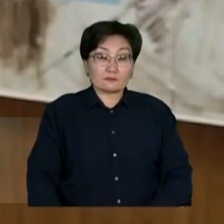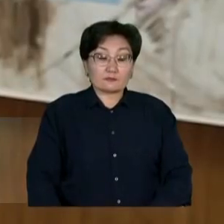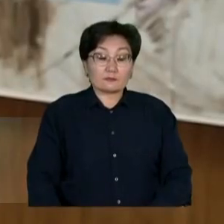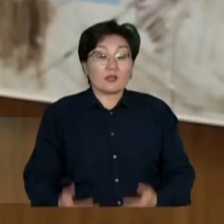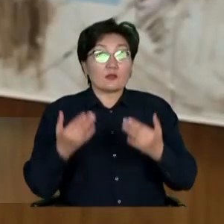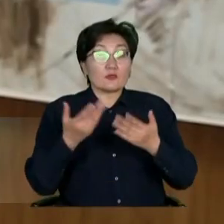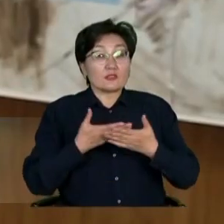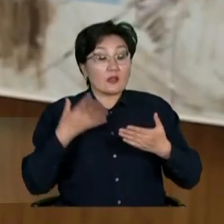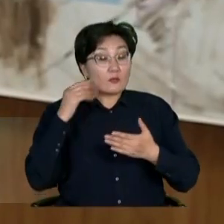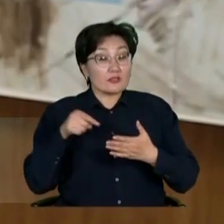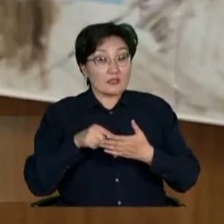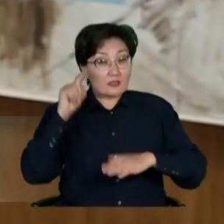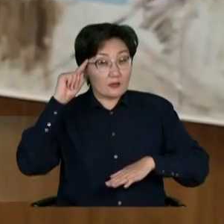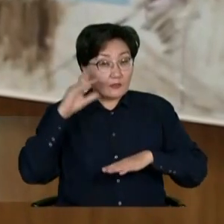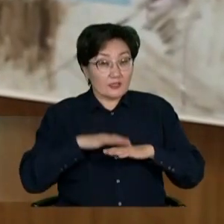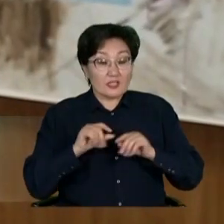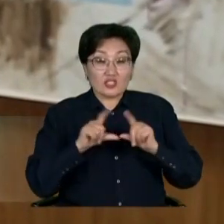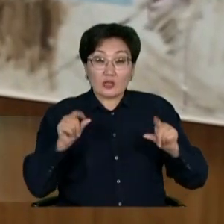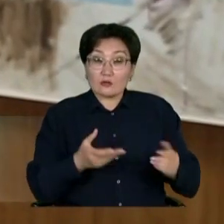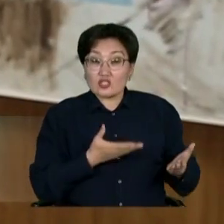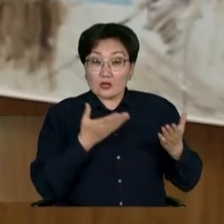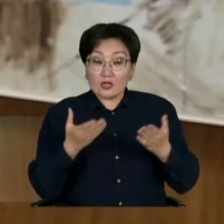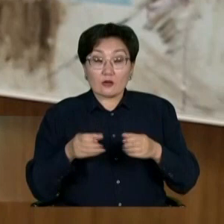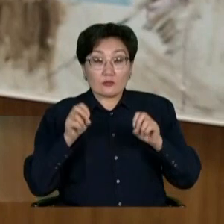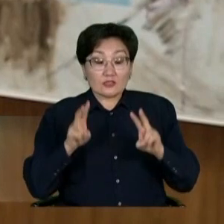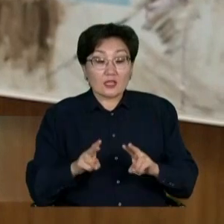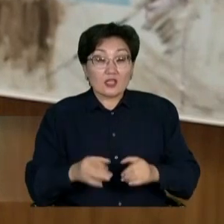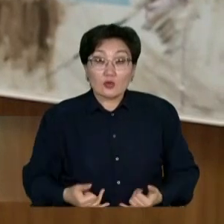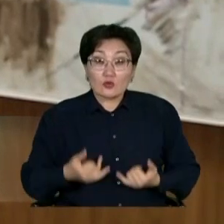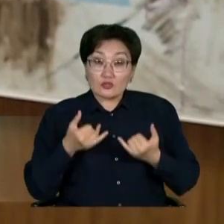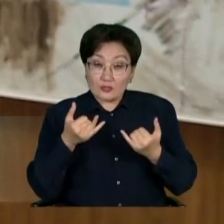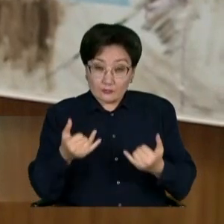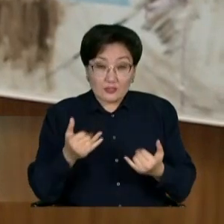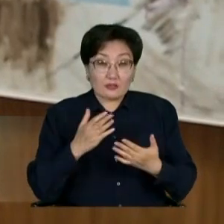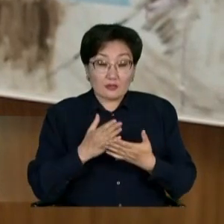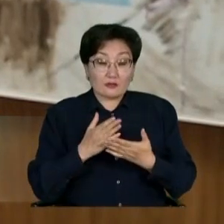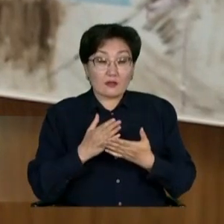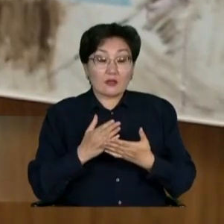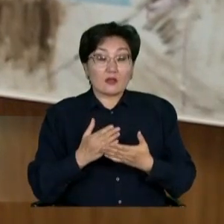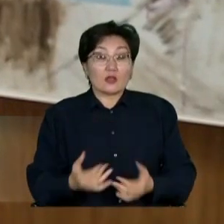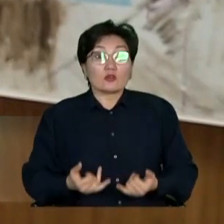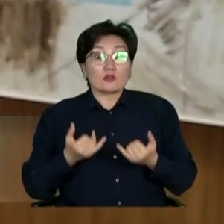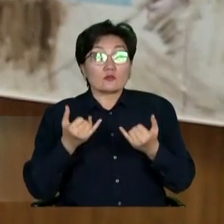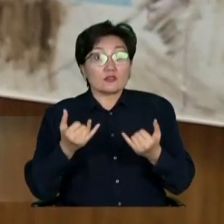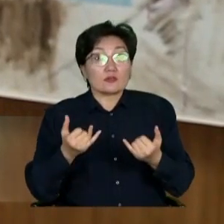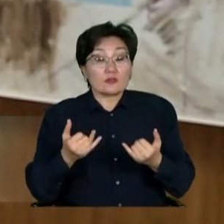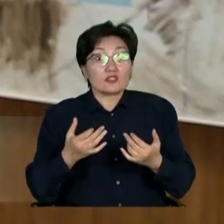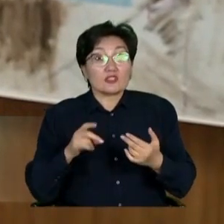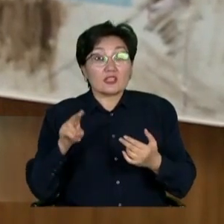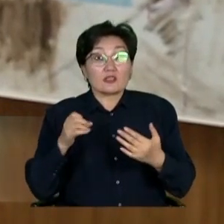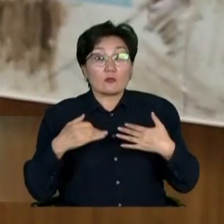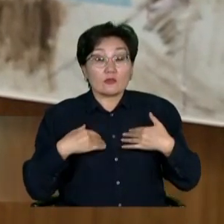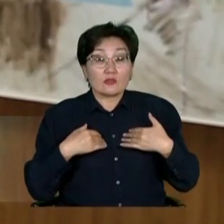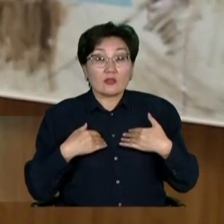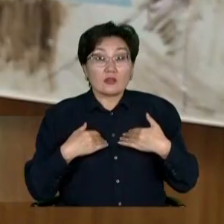Бүгін бізді Алматы қаласының әкімдігіне шақырып, арнайы сый құрмет көрсетіп жатыр. Көрсеткен сый құрметтеріне және де мен қанша